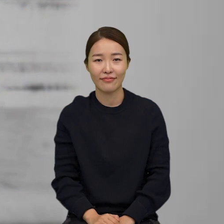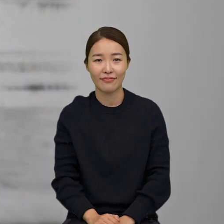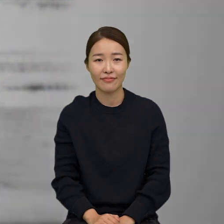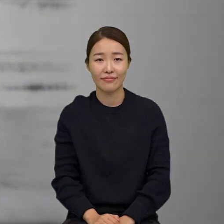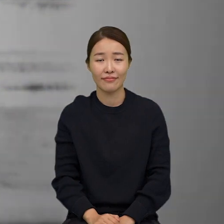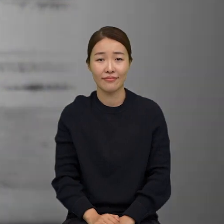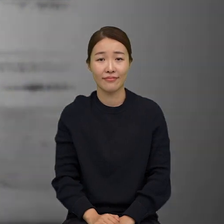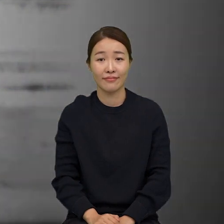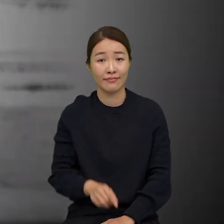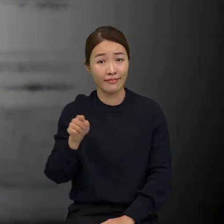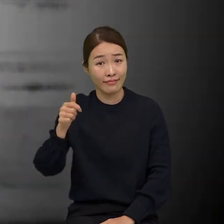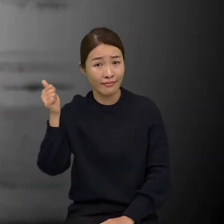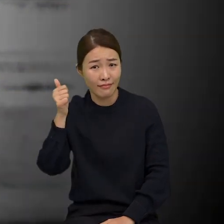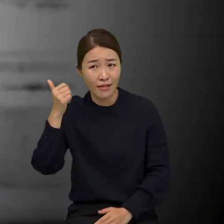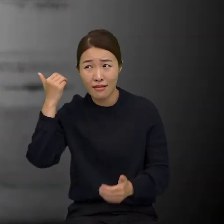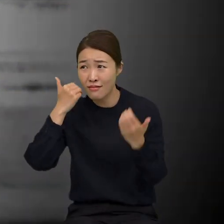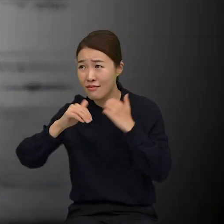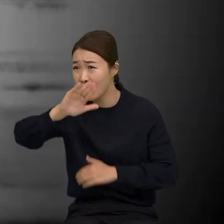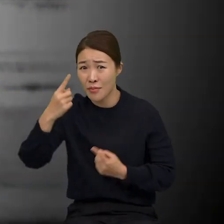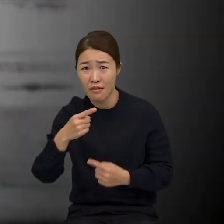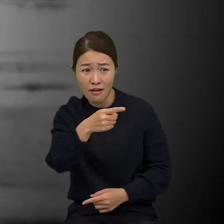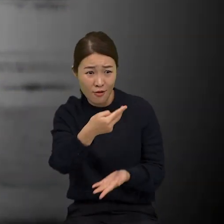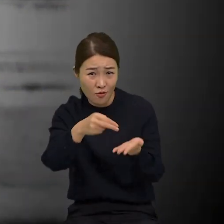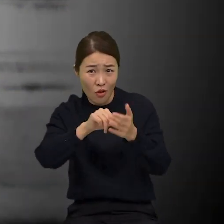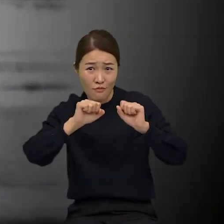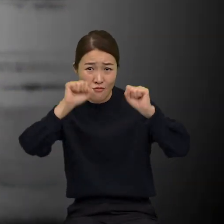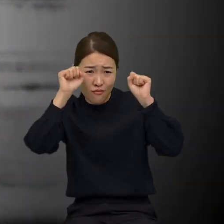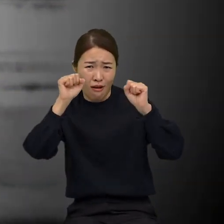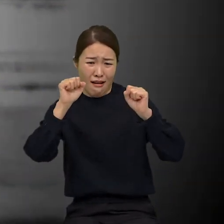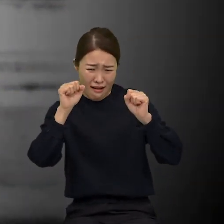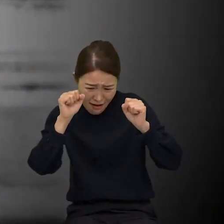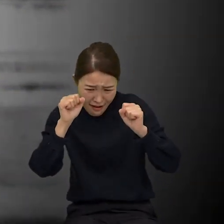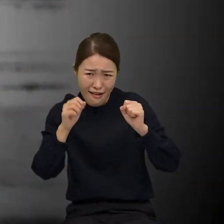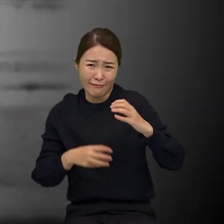안재창은 그 누구보다 독립운동에 적극적이었다.